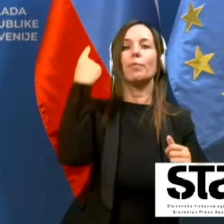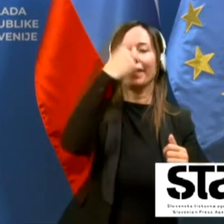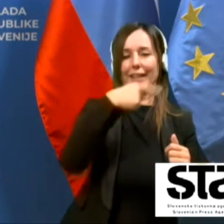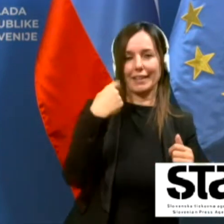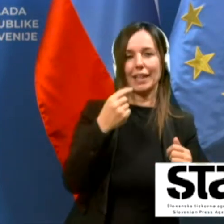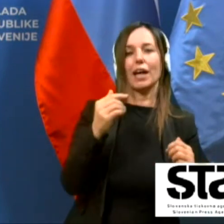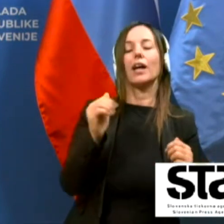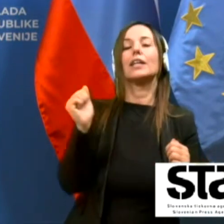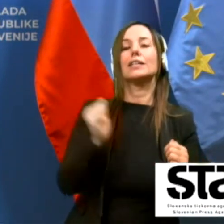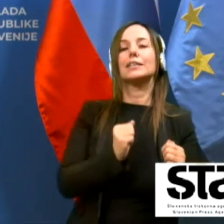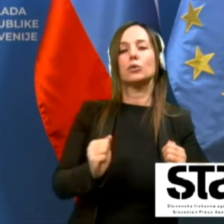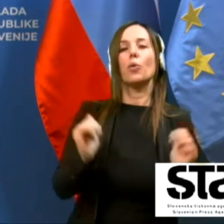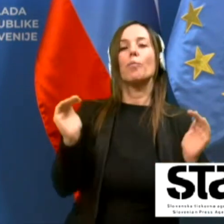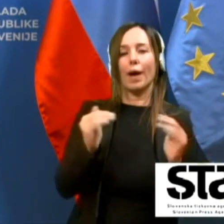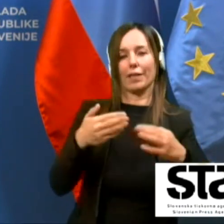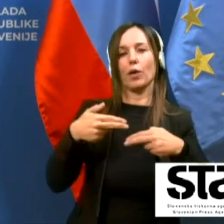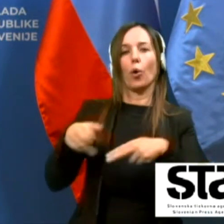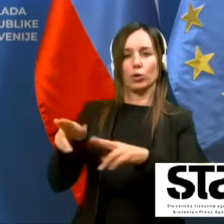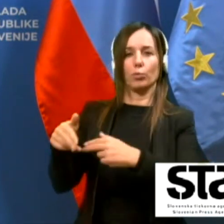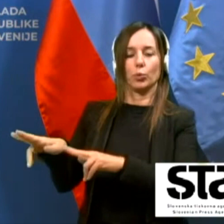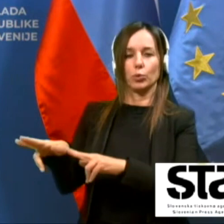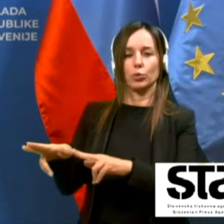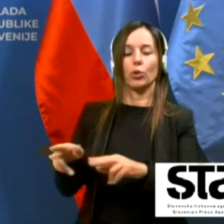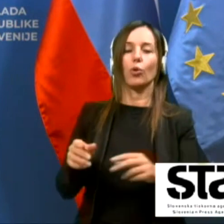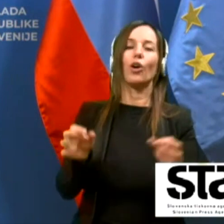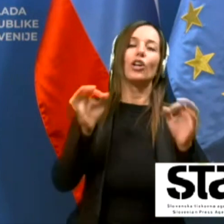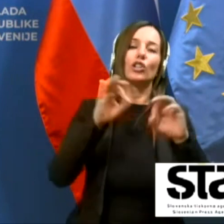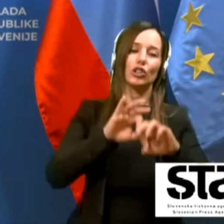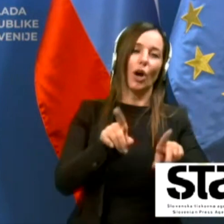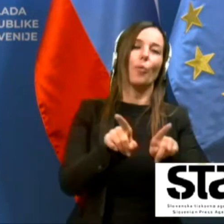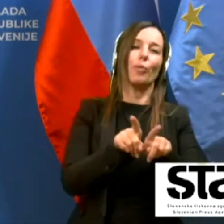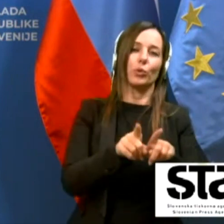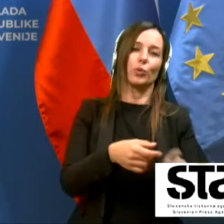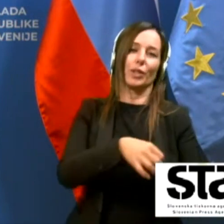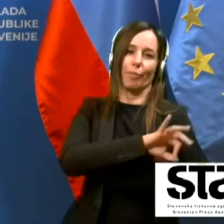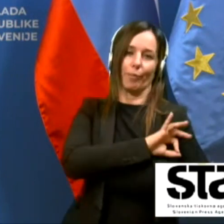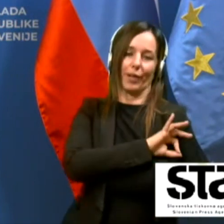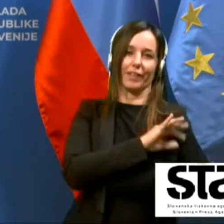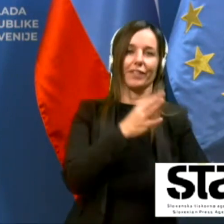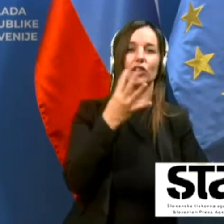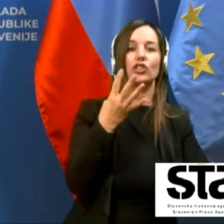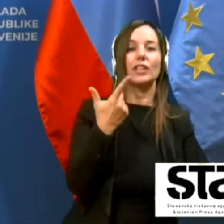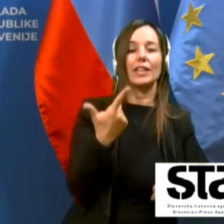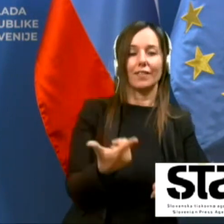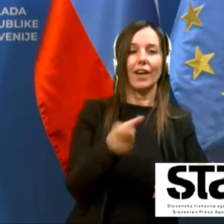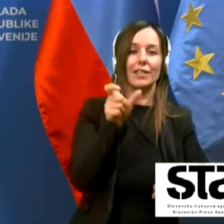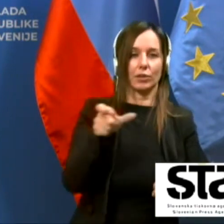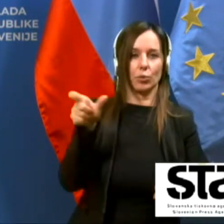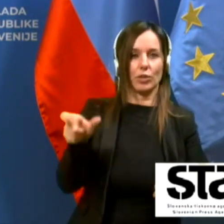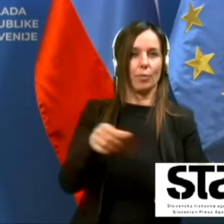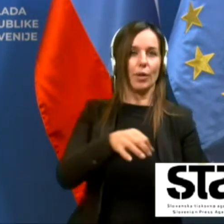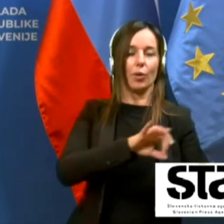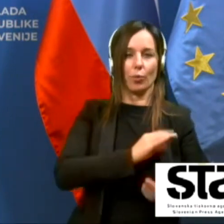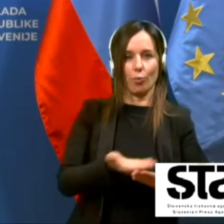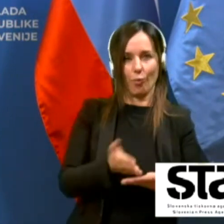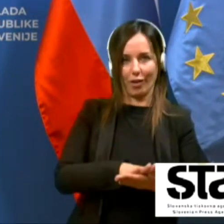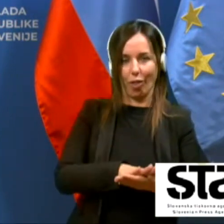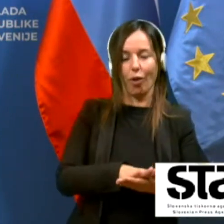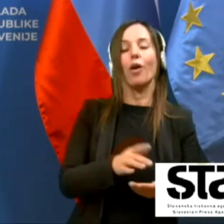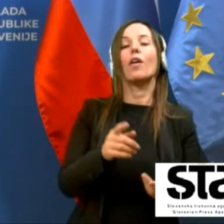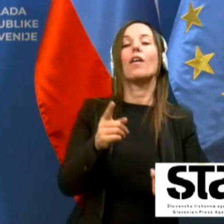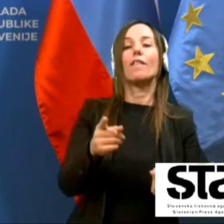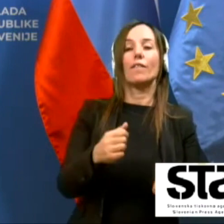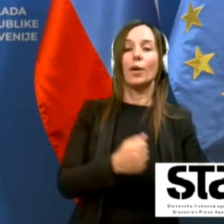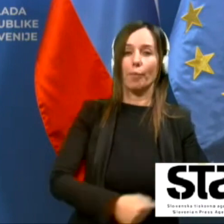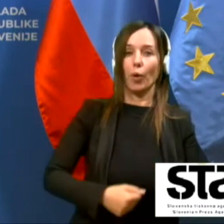nedeljkih. Žal smo imeli tudi mrtve včeraj, umrlo je 24 oseb, od tega v bolnišnicah